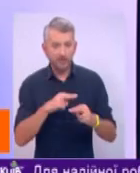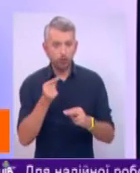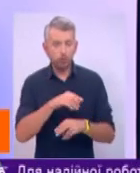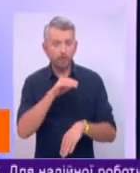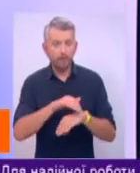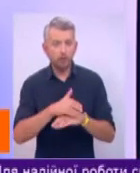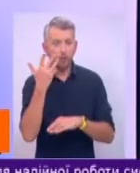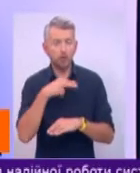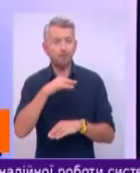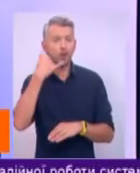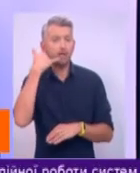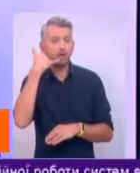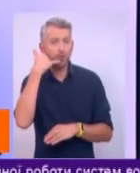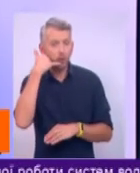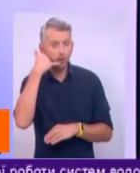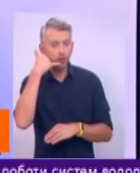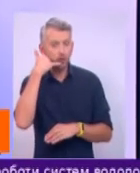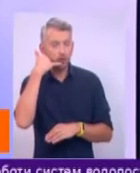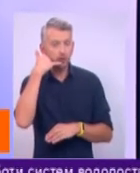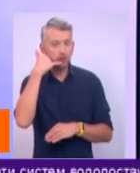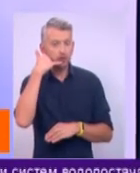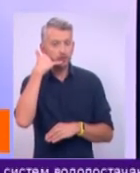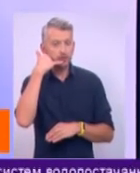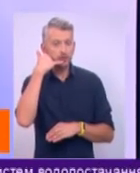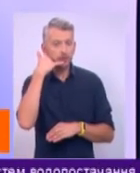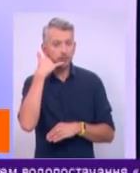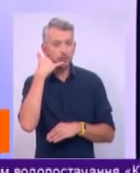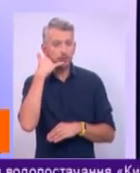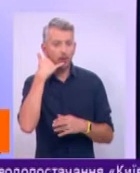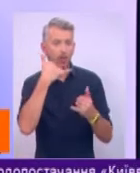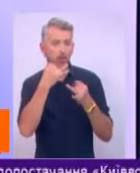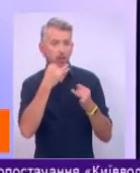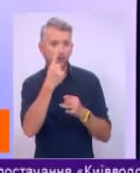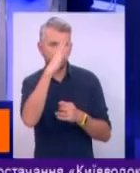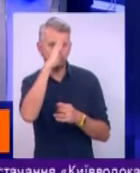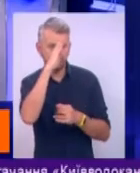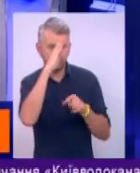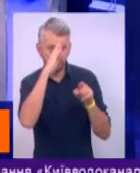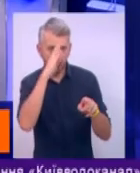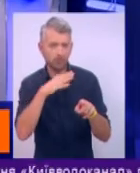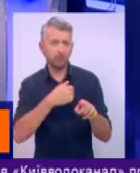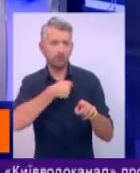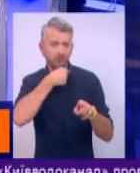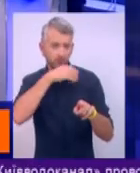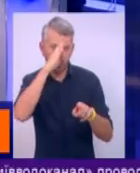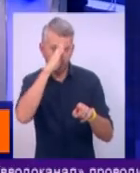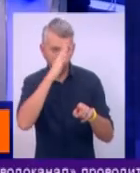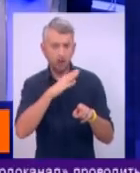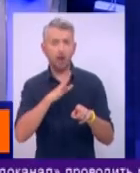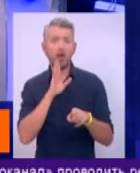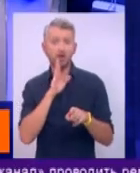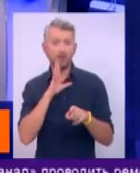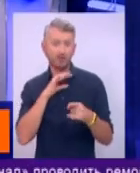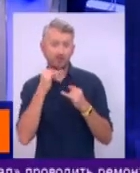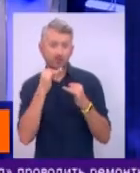факту, коли по телефону з одним чоловіком, ну він хлопець, але він вже віковий хлопець, розмовляла